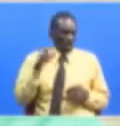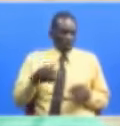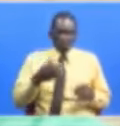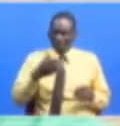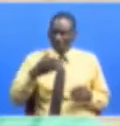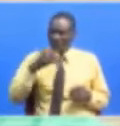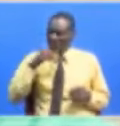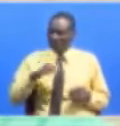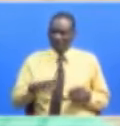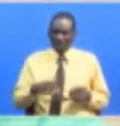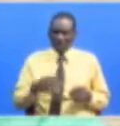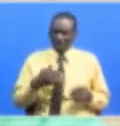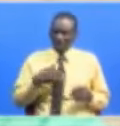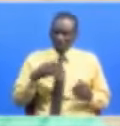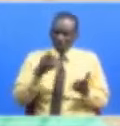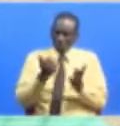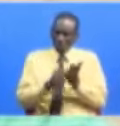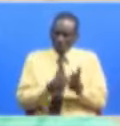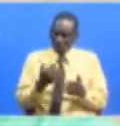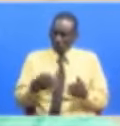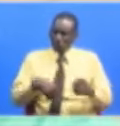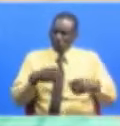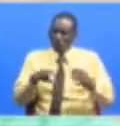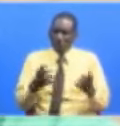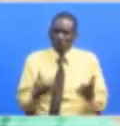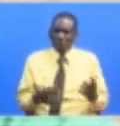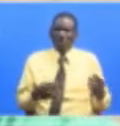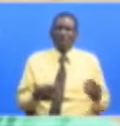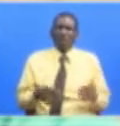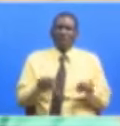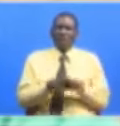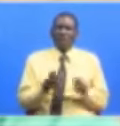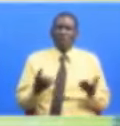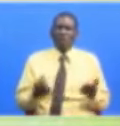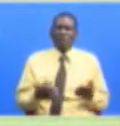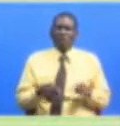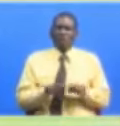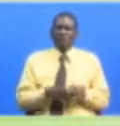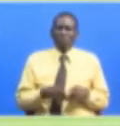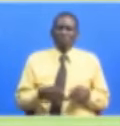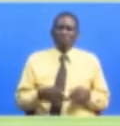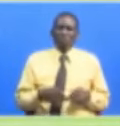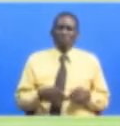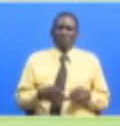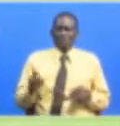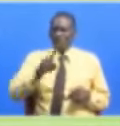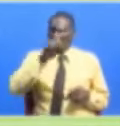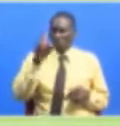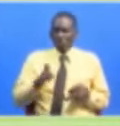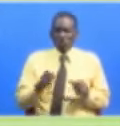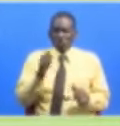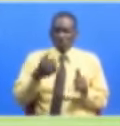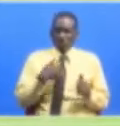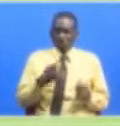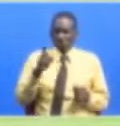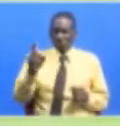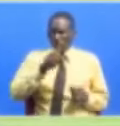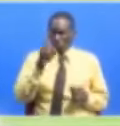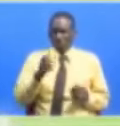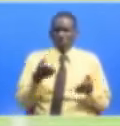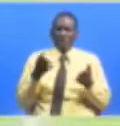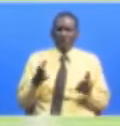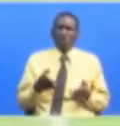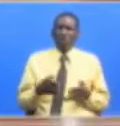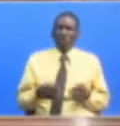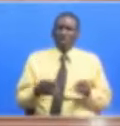so and so imehappenia mtoto wako, mtoto anaendeleaje. Mpaka yani hata ile utu sasa. Sasa swali linasalia moja,